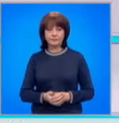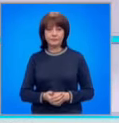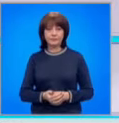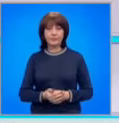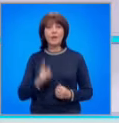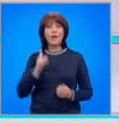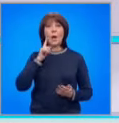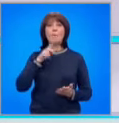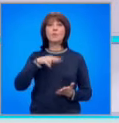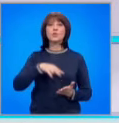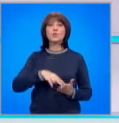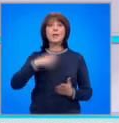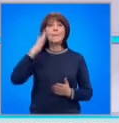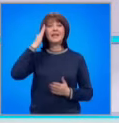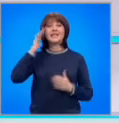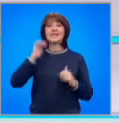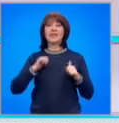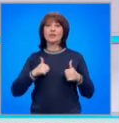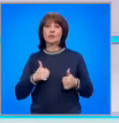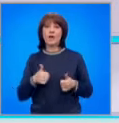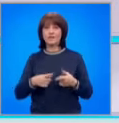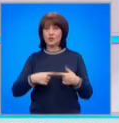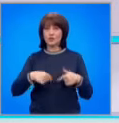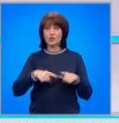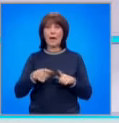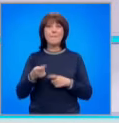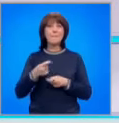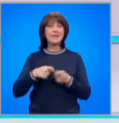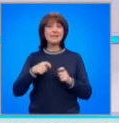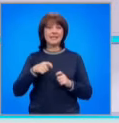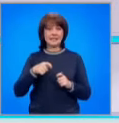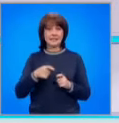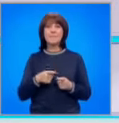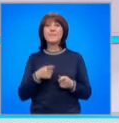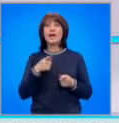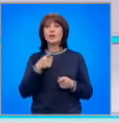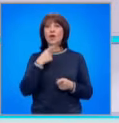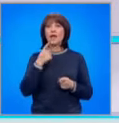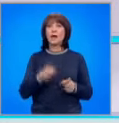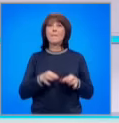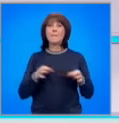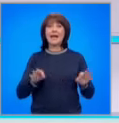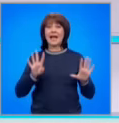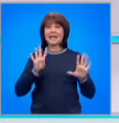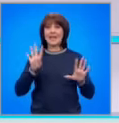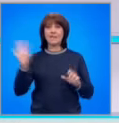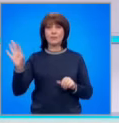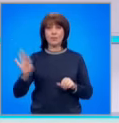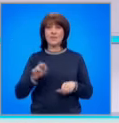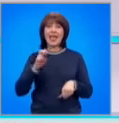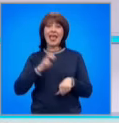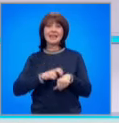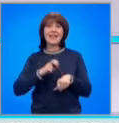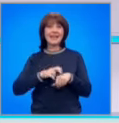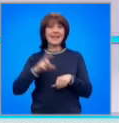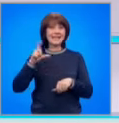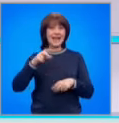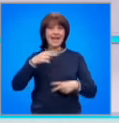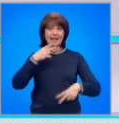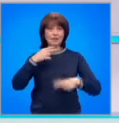И позицията на министъра на туризма в студиото на Бизнес БГ, той каза, че мярката 9% ДДС за ресторантите и